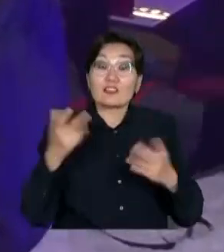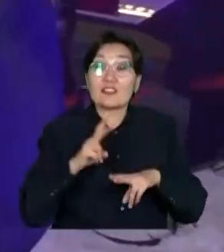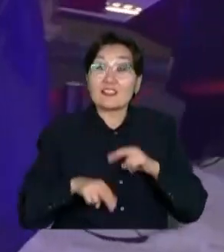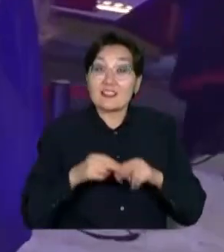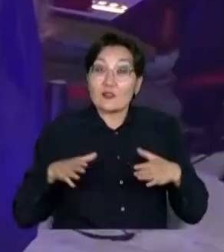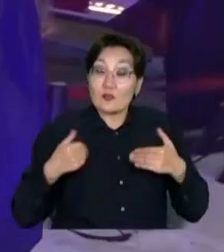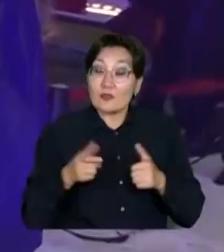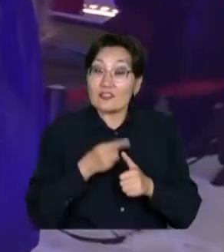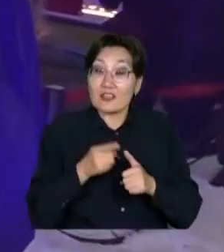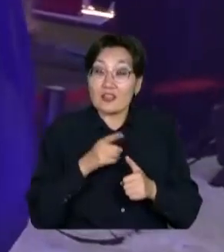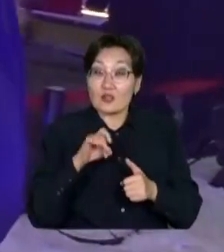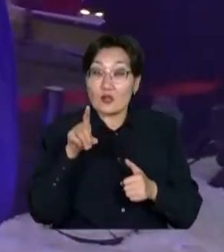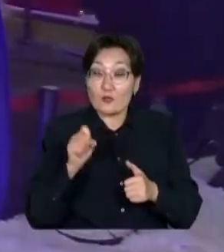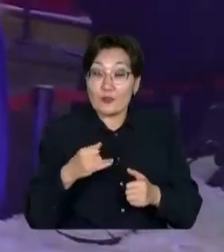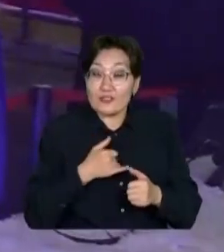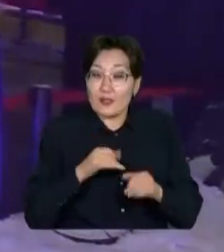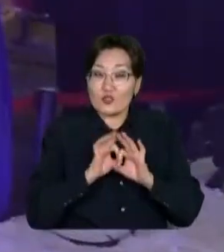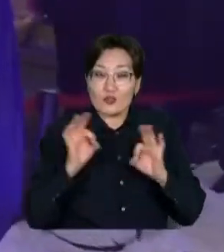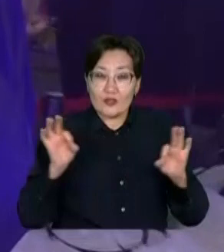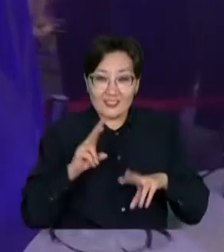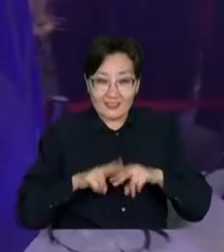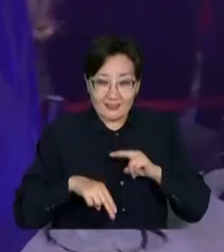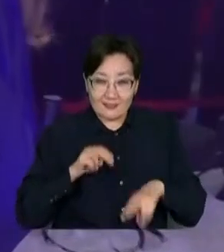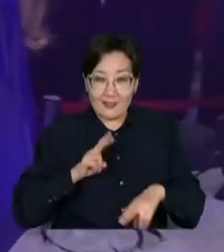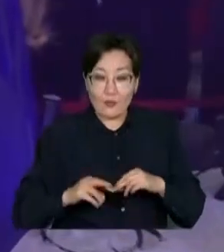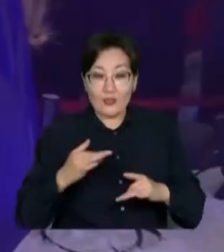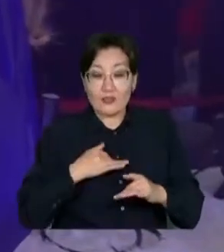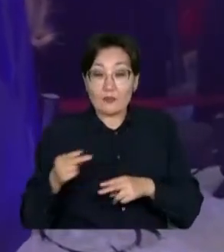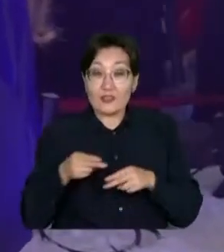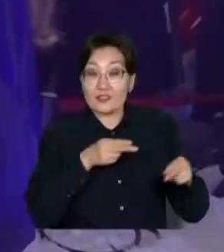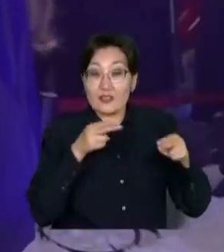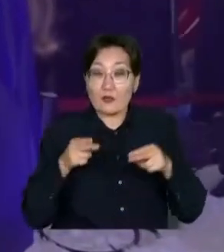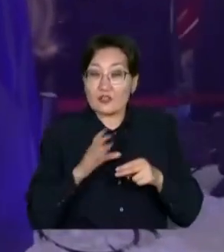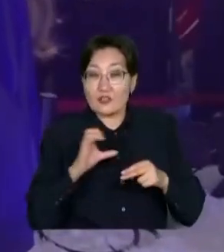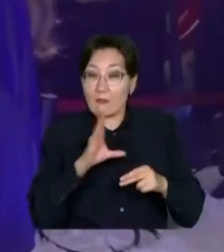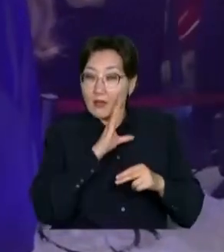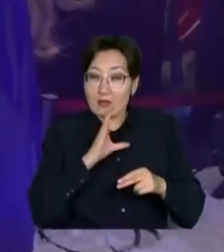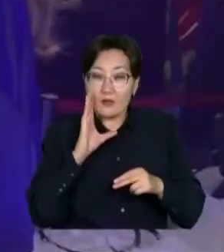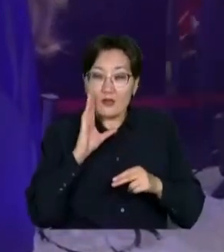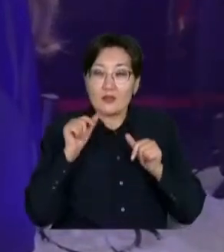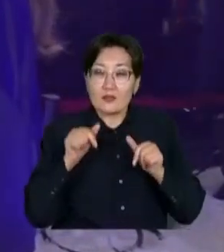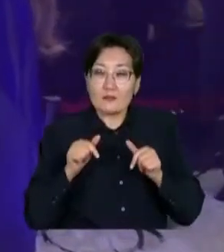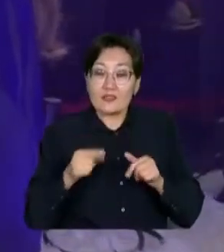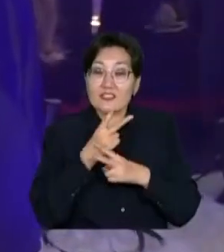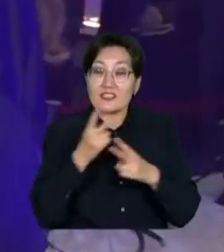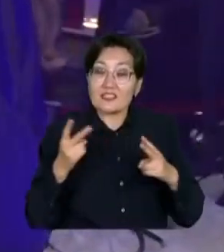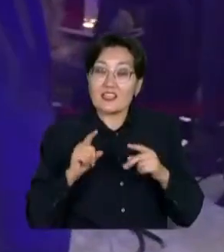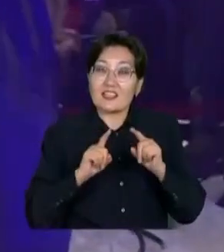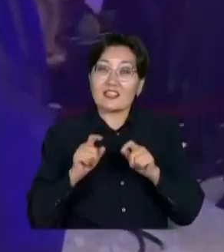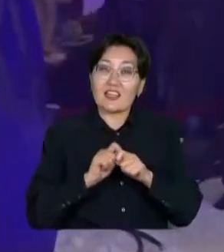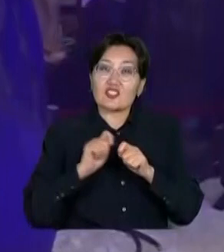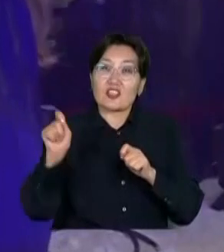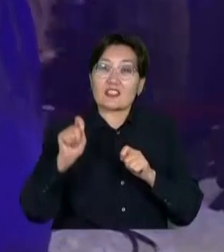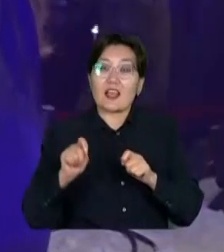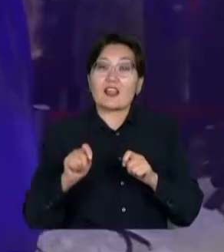Здравствуйте, меня зовут Роза, и у меня прекрасное новогоднее настроение. Я приехала с мамой посмотреть, как зажигают елку, и